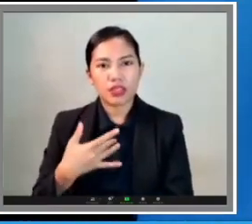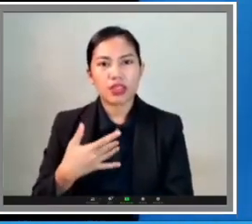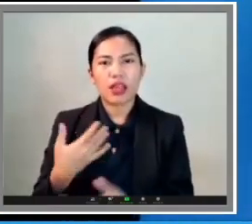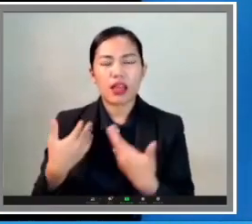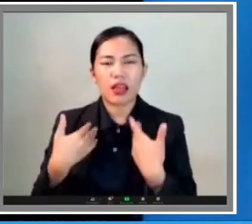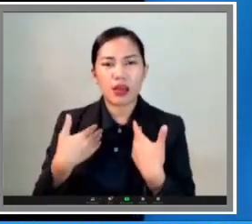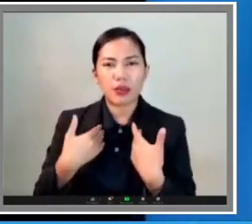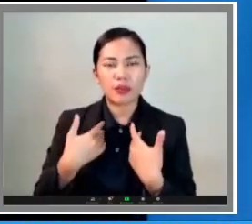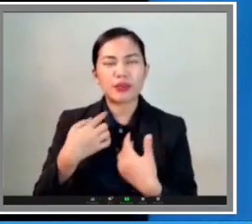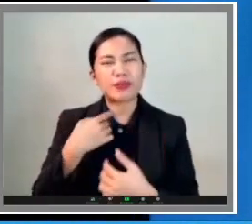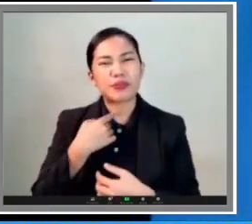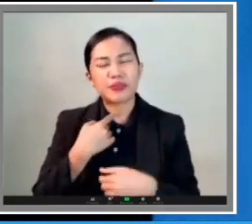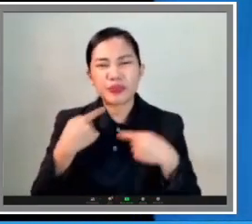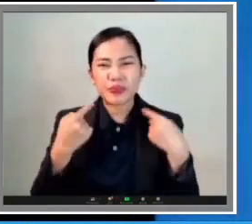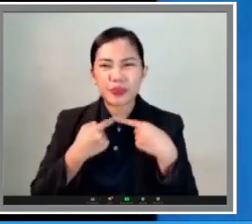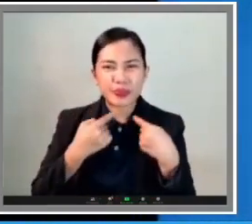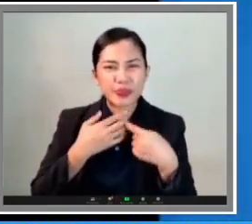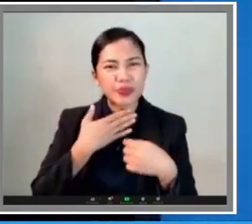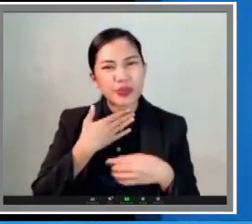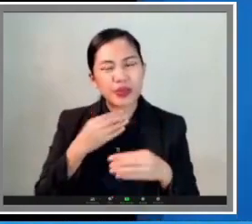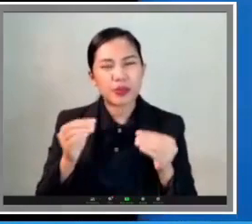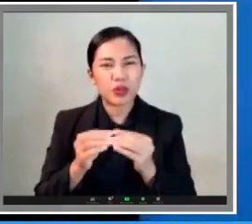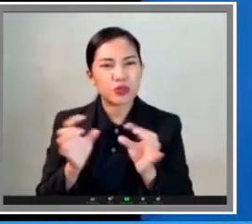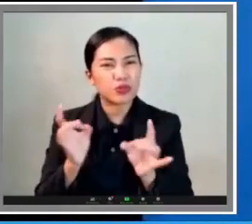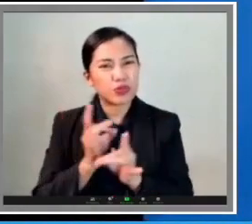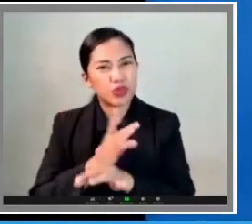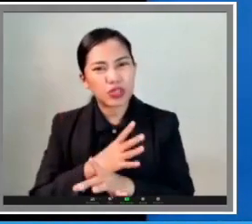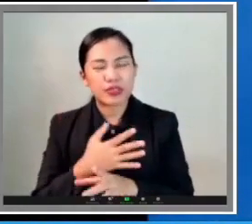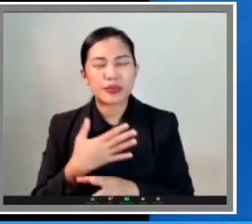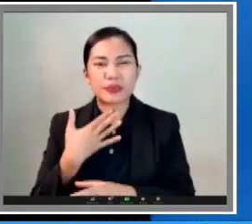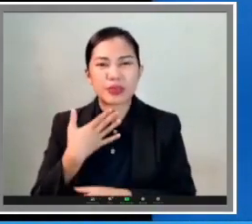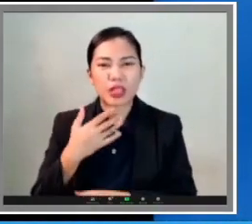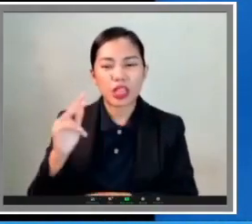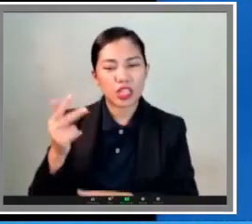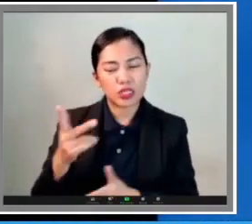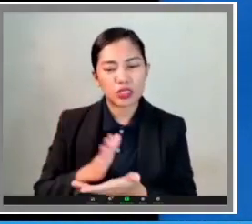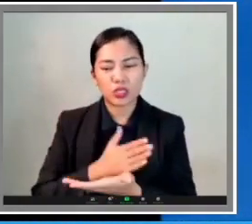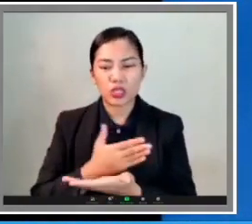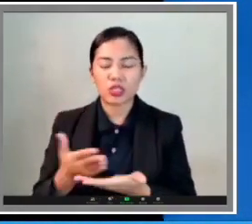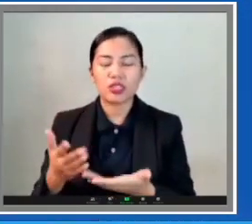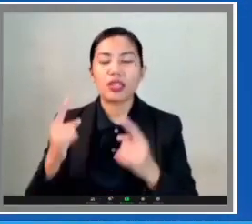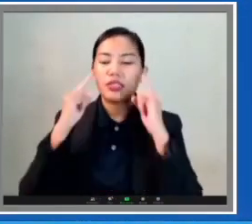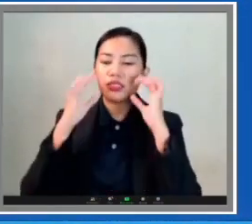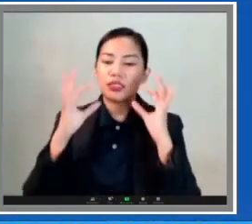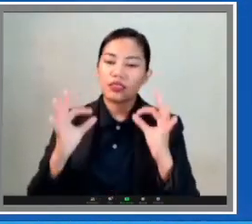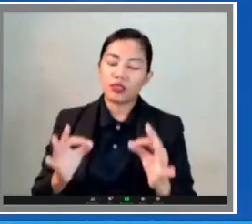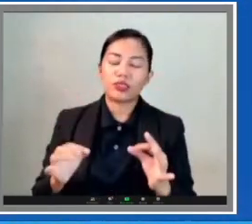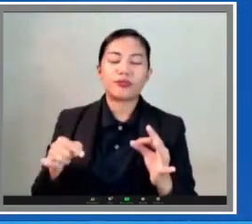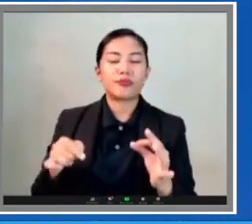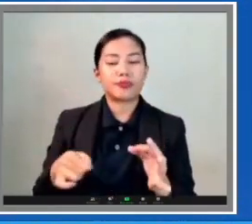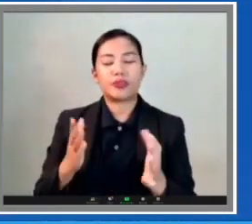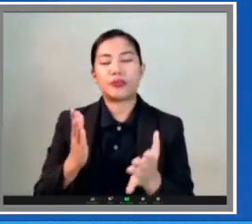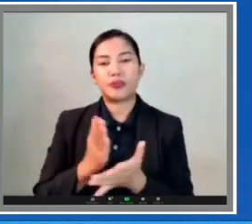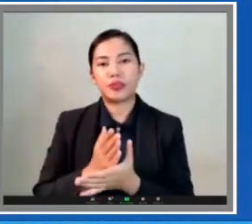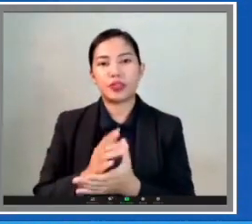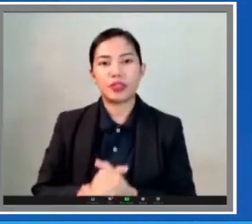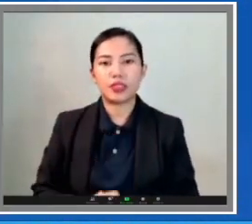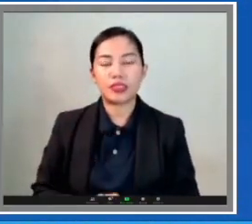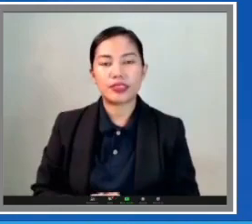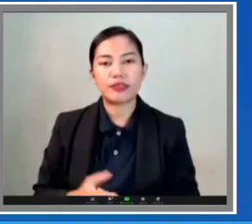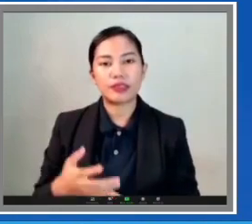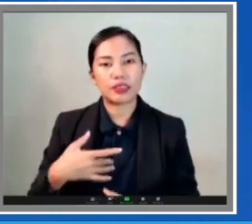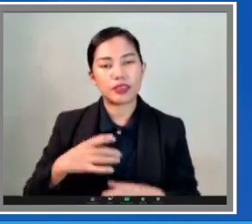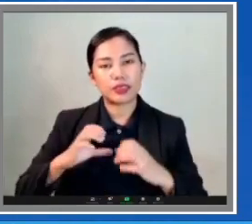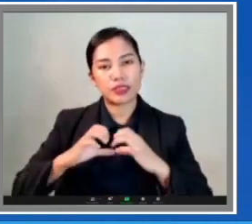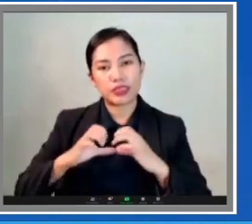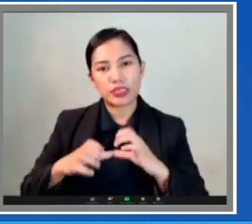kanta at lumala pa sa sumunod na number. Doon na siya nag-decide na bumaba na ng stage. Heartbroken daw si Sam Smith na